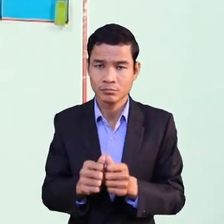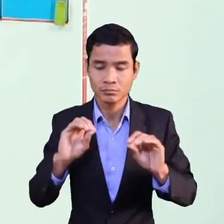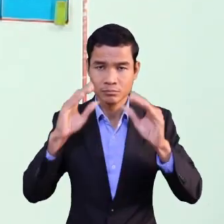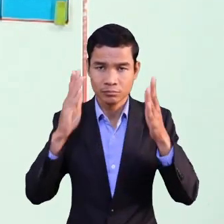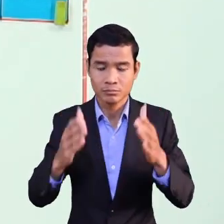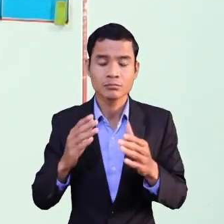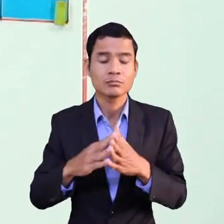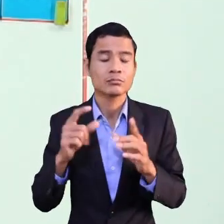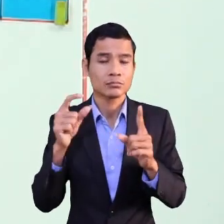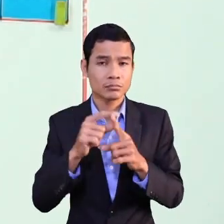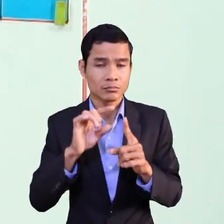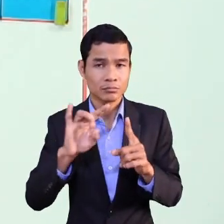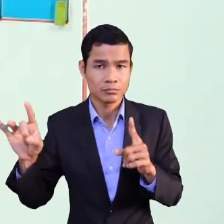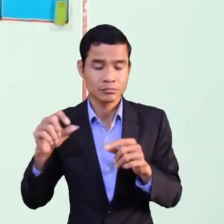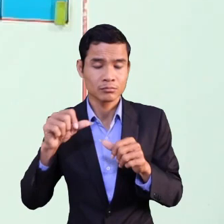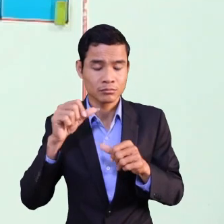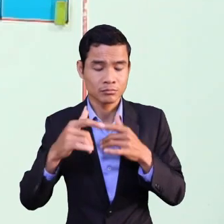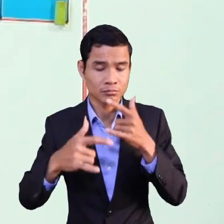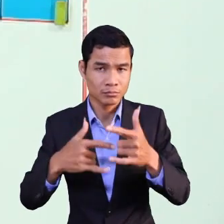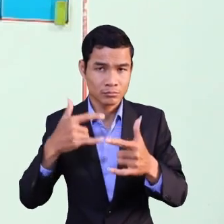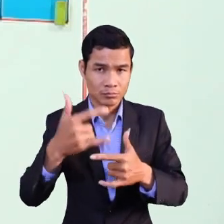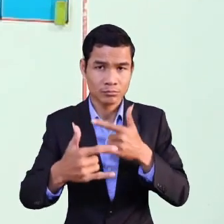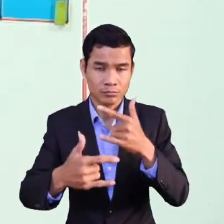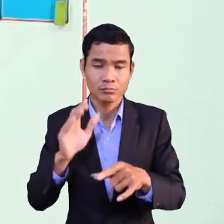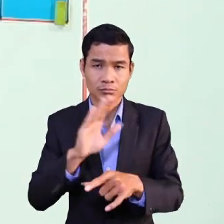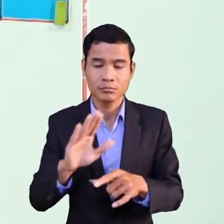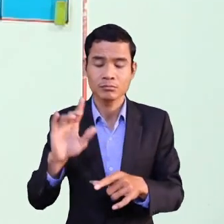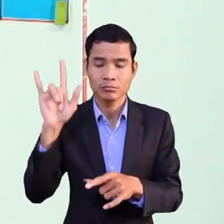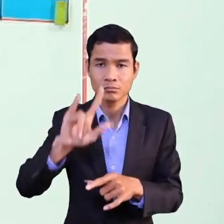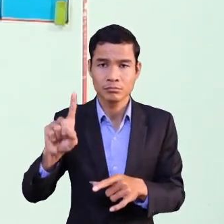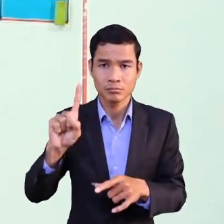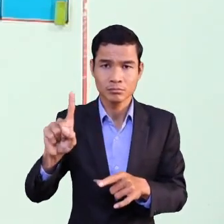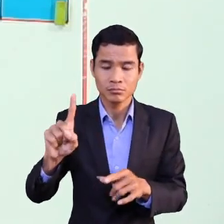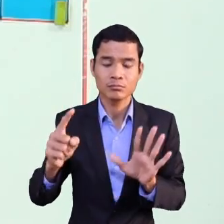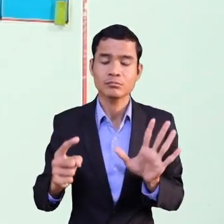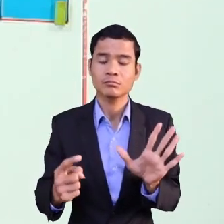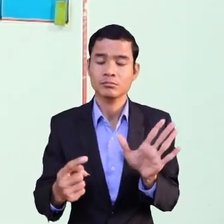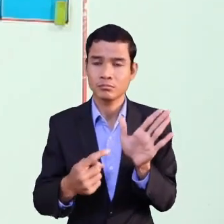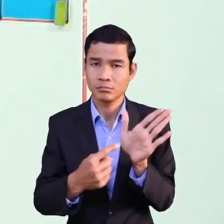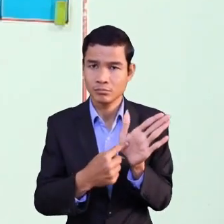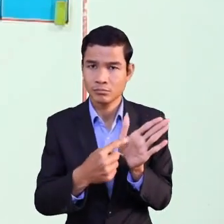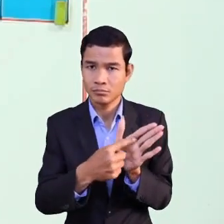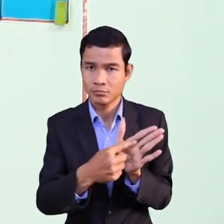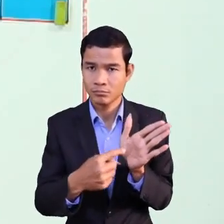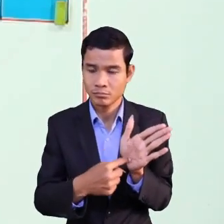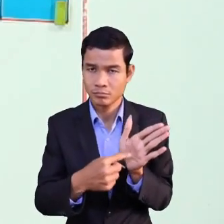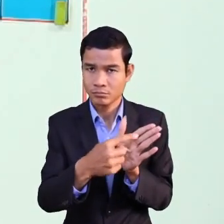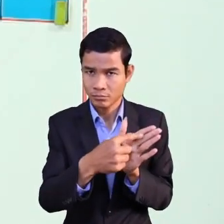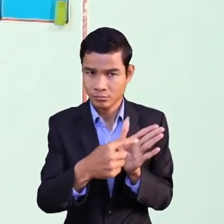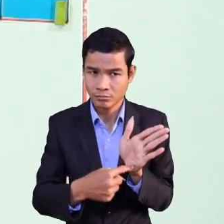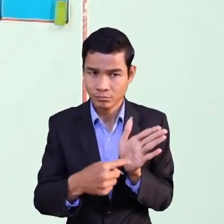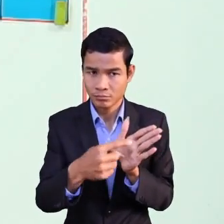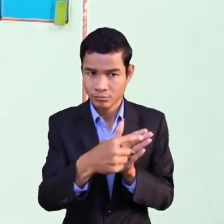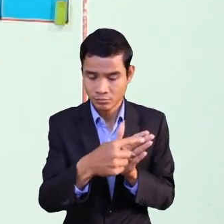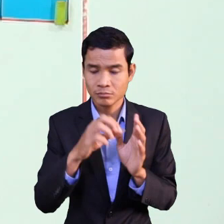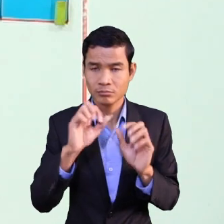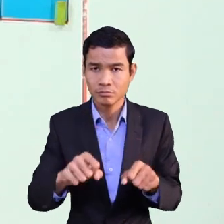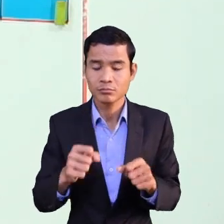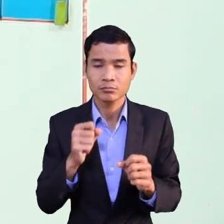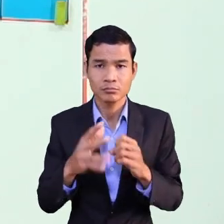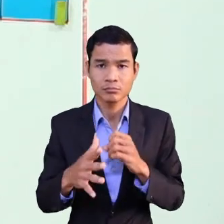ន្ទាប់ដោយខ្លួនឯងណាដោយប្រើចង្អុលដៃចង្អុលចាឲ្យចាំតួអក្សរនឹងស្រៈចាចាប់ផ្ដើ